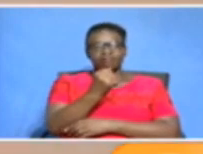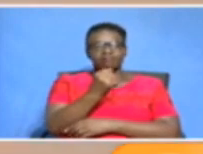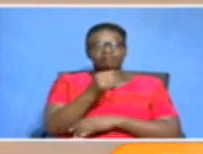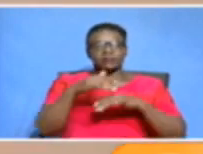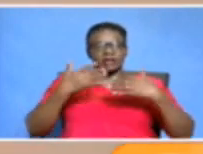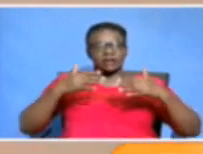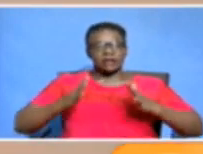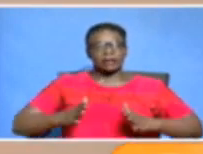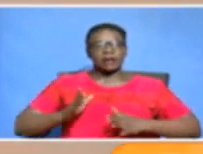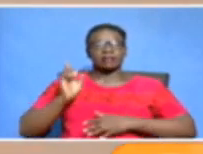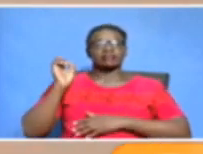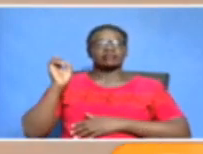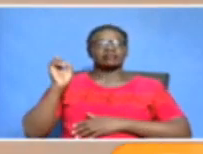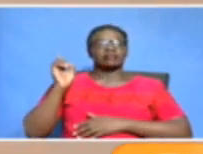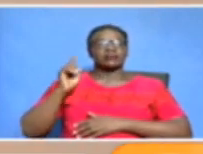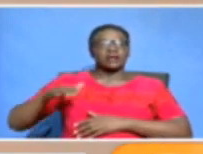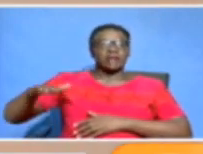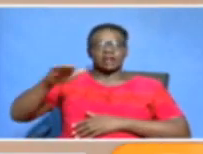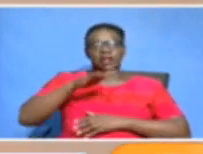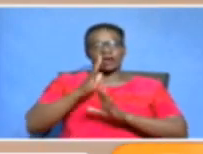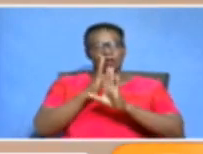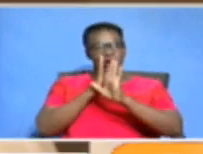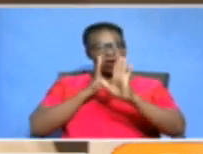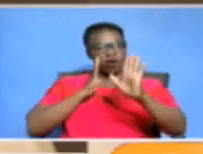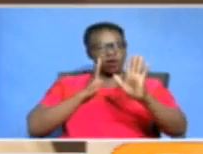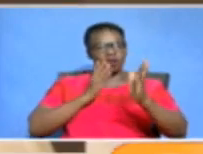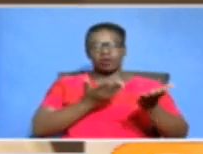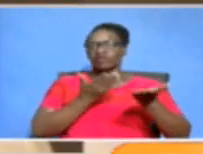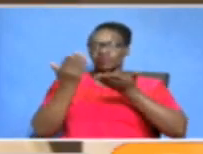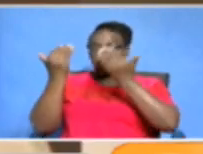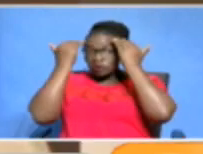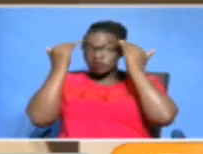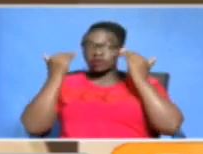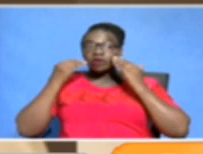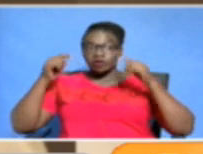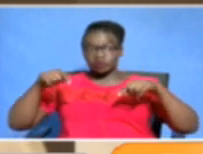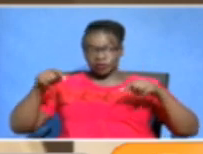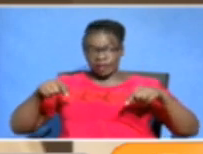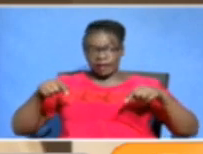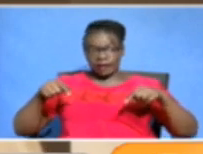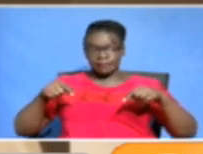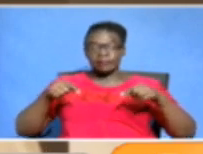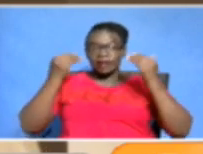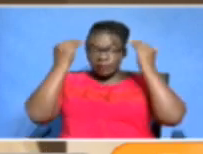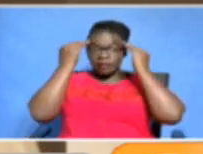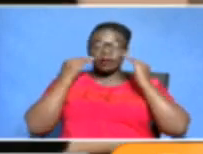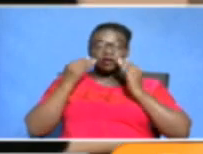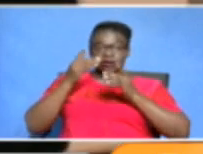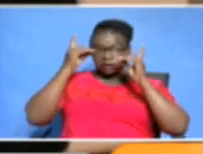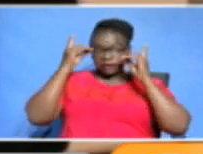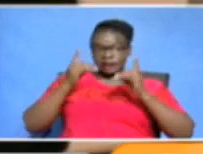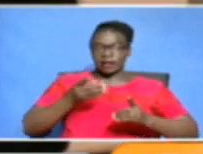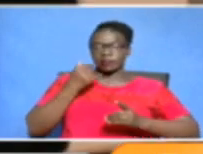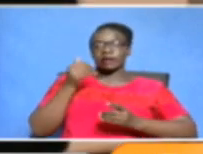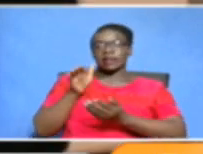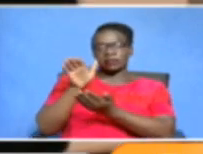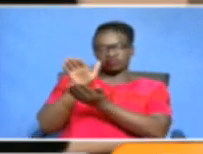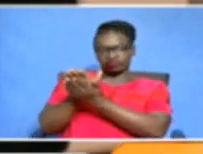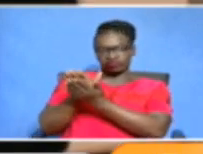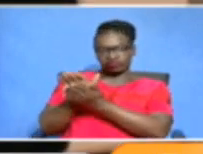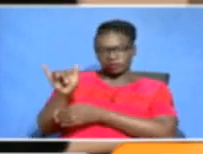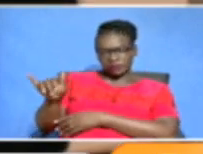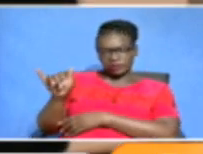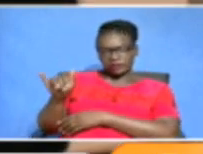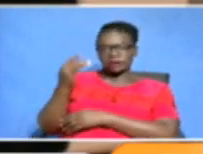Jamal Nasor katika eneo la Mlolongo amefikishwa mahakamani leo. Mahakama imeamua azuiliwe kwa siku tano ili